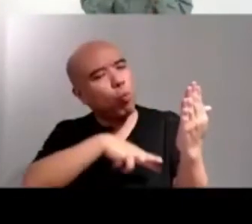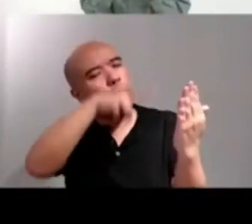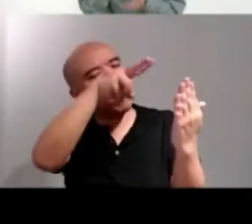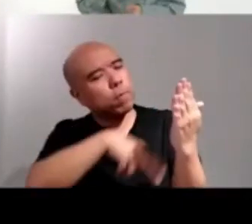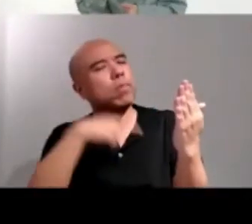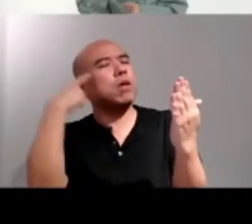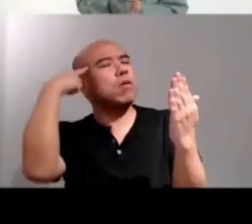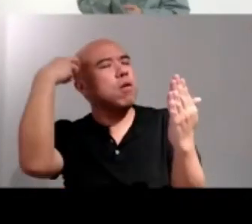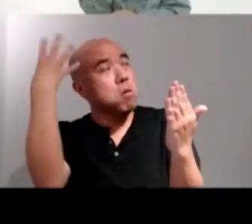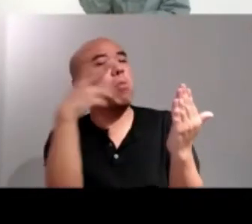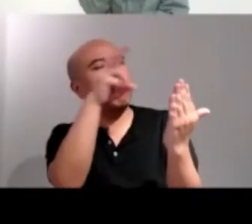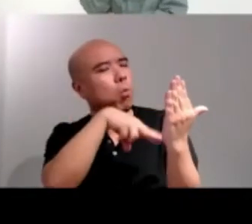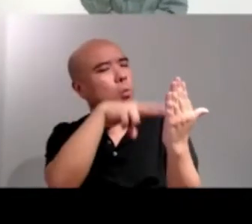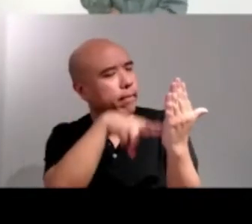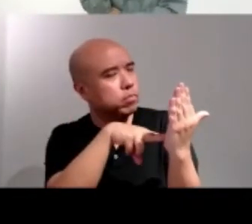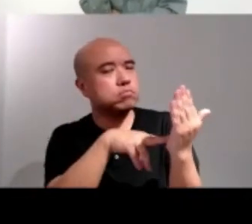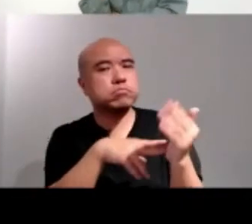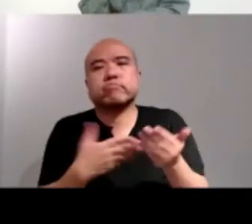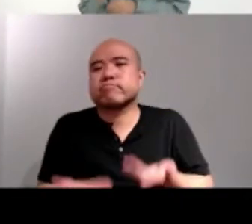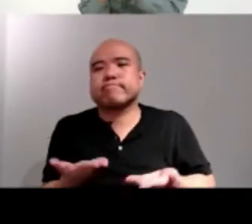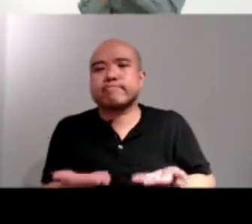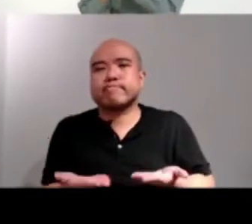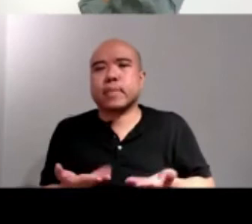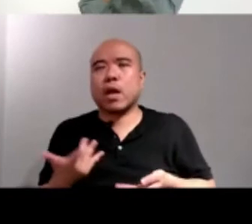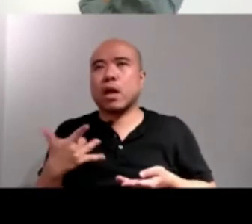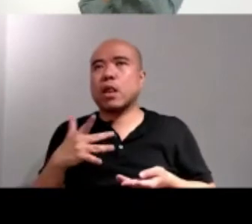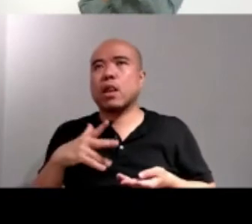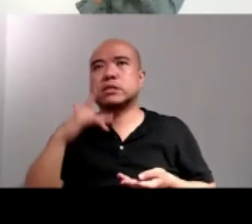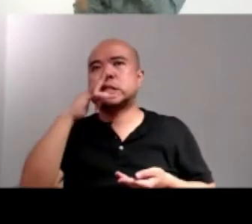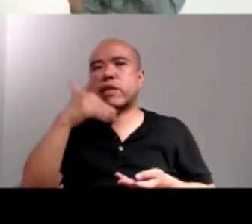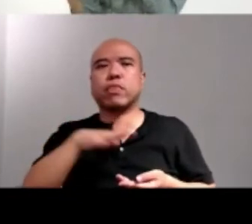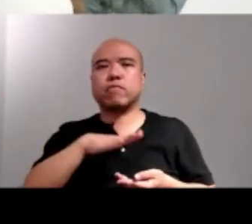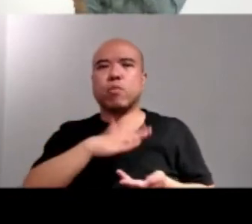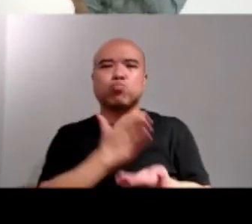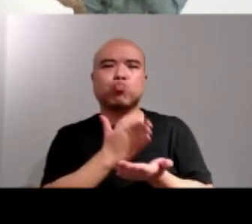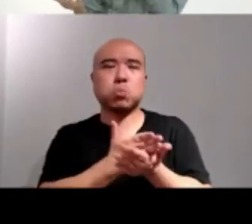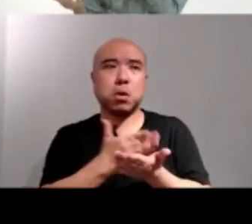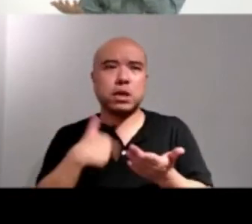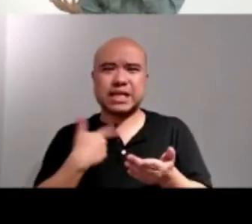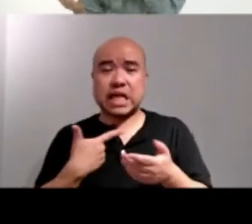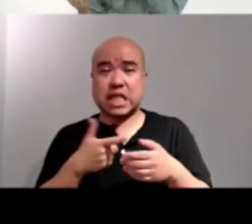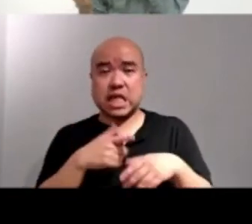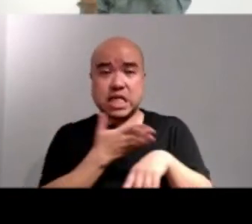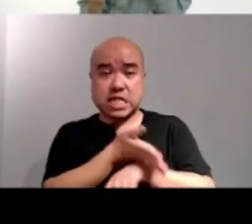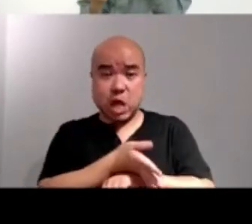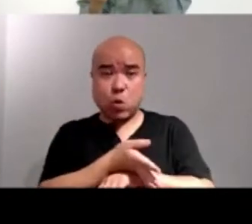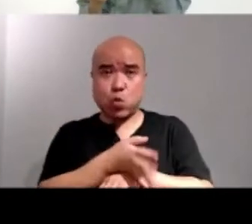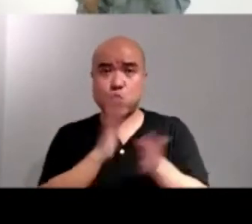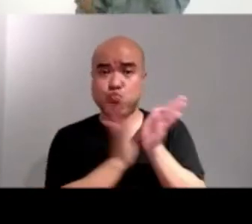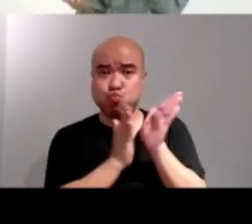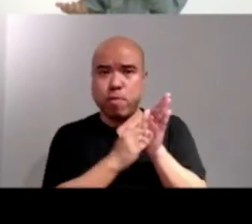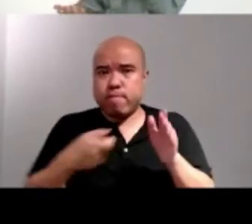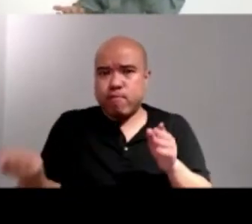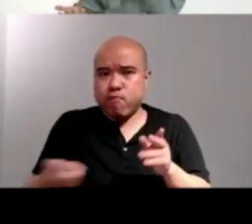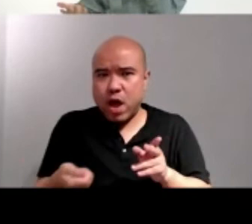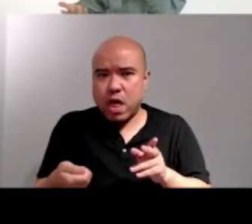沉澱呢本書入邊啦。但係而家依個新常態就係我哋個社會個節奏好急促，咁我哋其實讀任